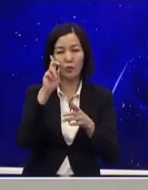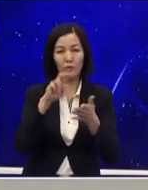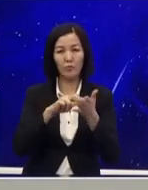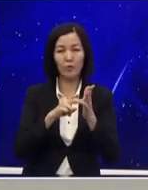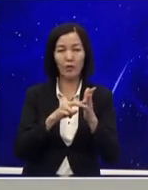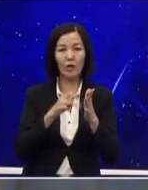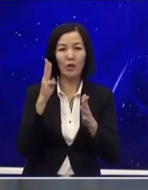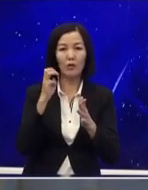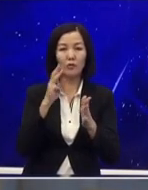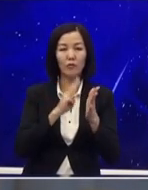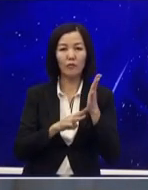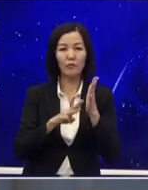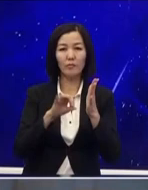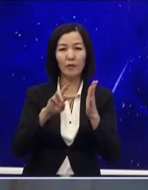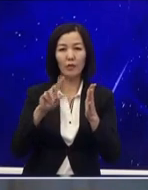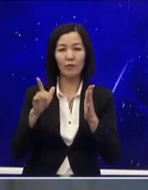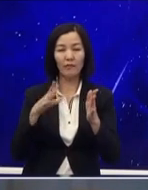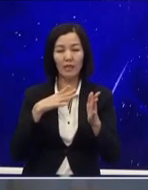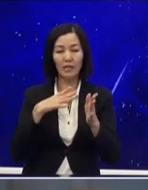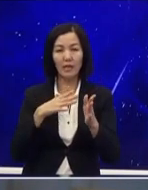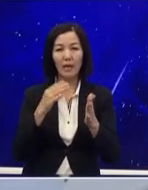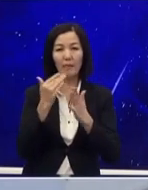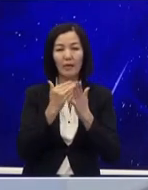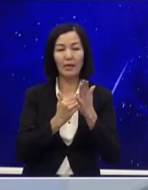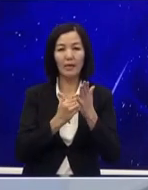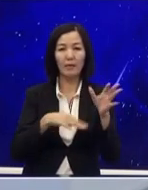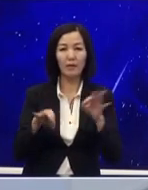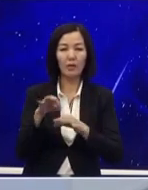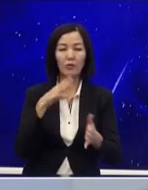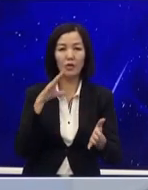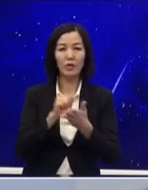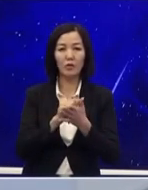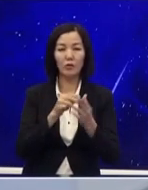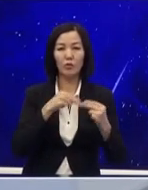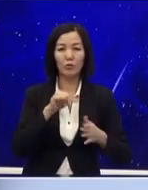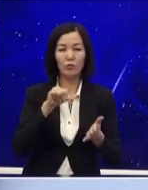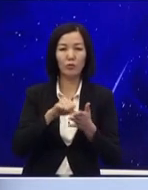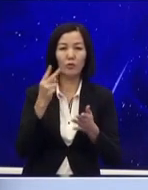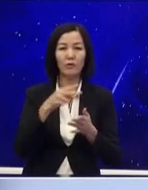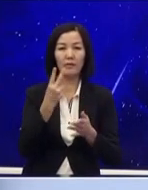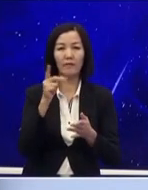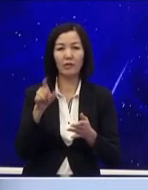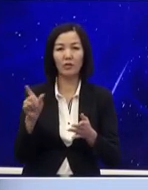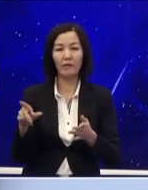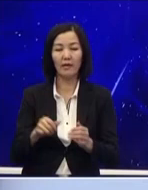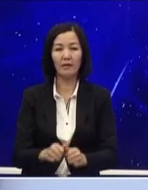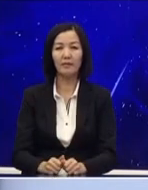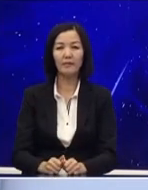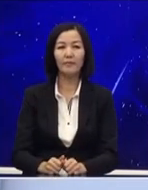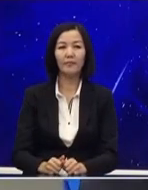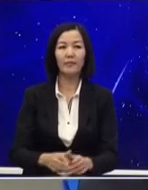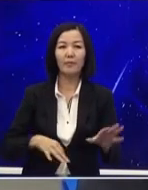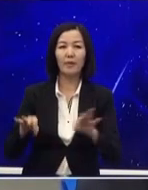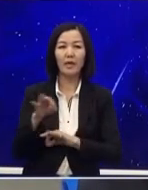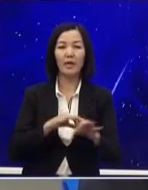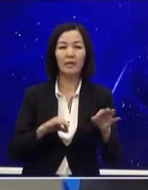выделено около 387 миллионов тенге. По программе «Дорожная карта занятости» трудоустроено 22 человека. Проектом капитального ремонта